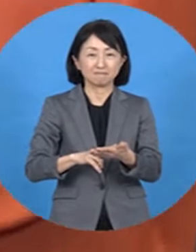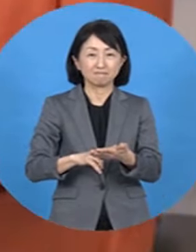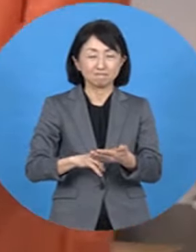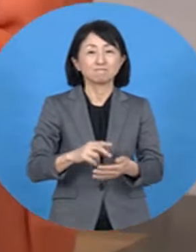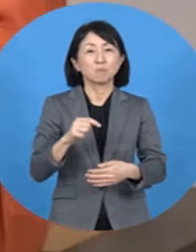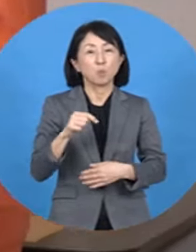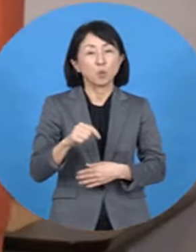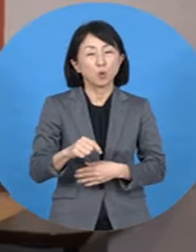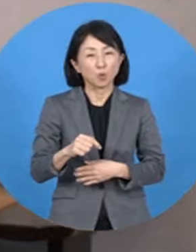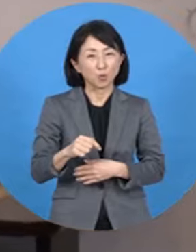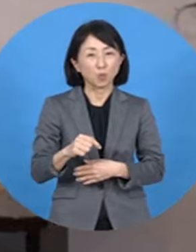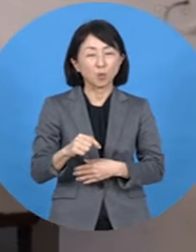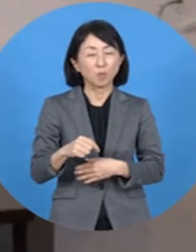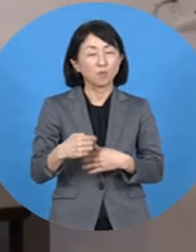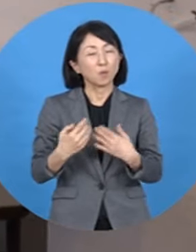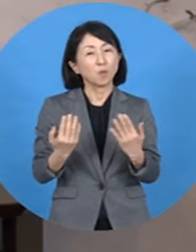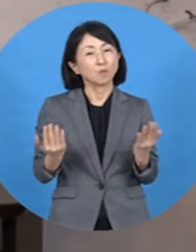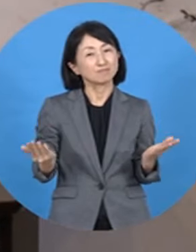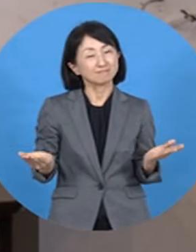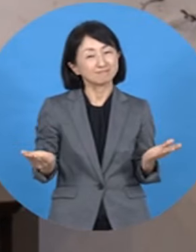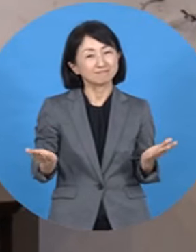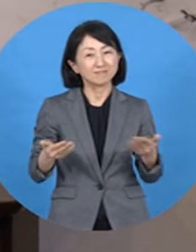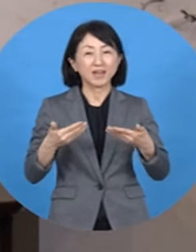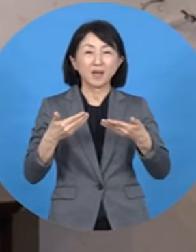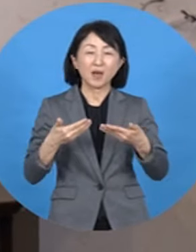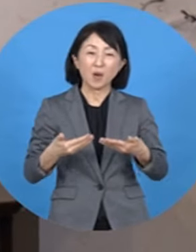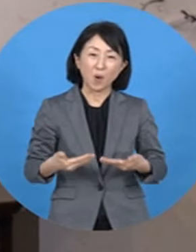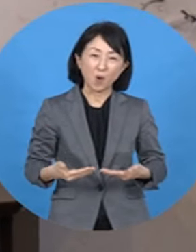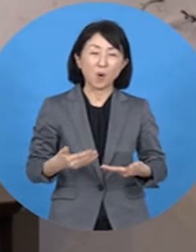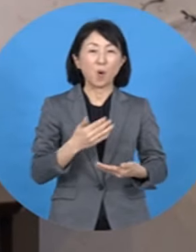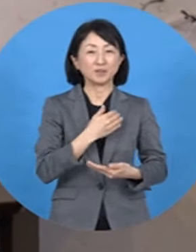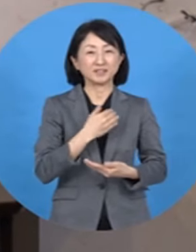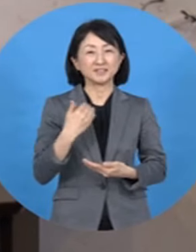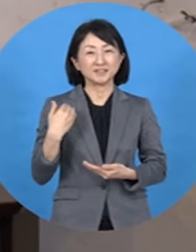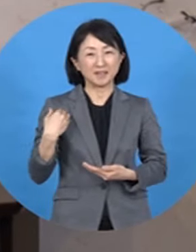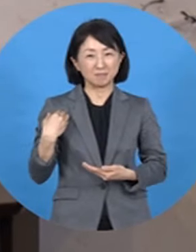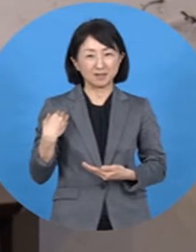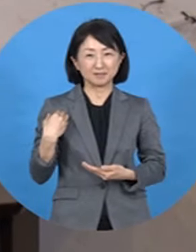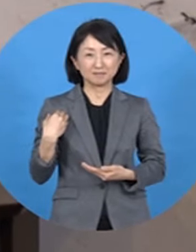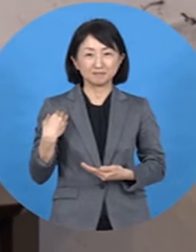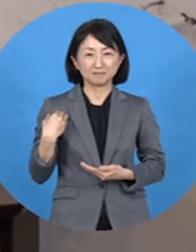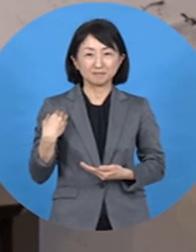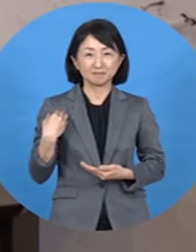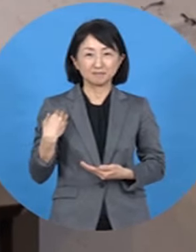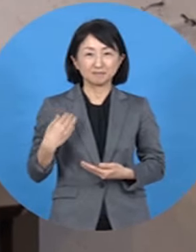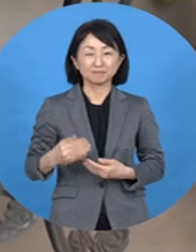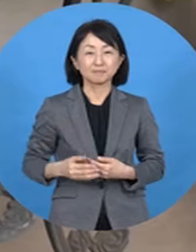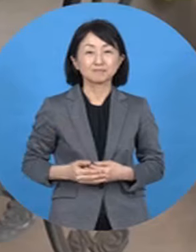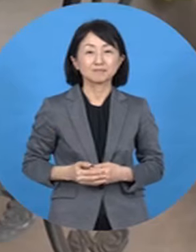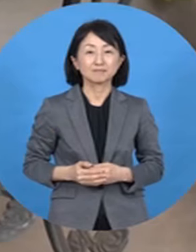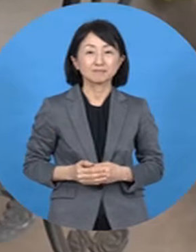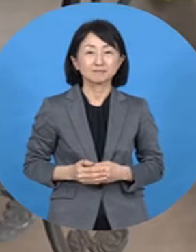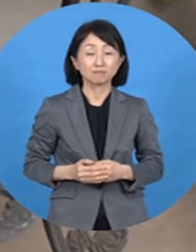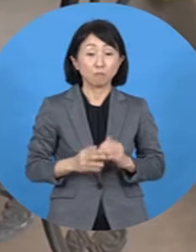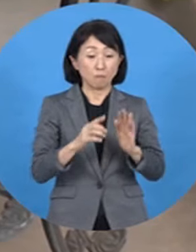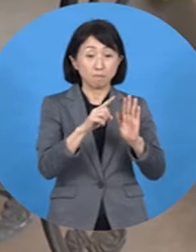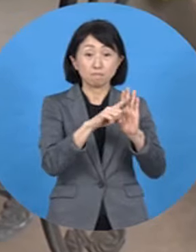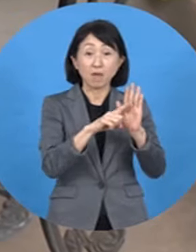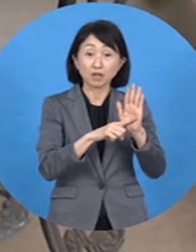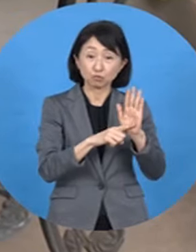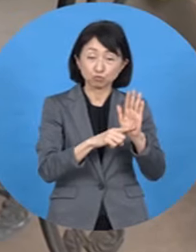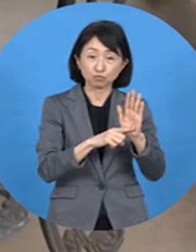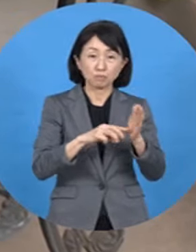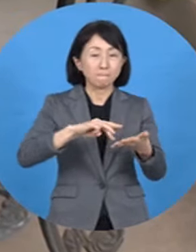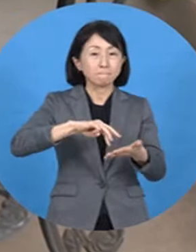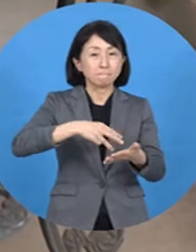リラックスできますし、なんか落ち着いた空間ですよね。 そうですね、ありがとうございます。 メニューはパ